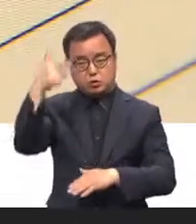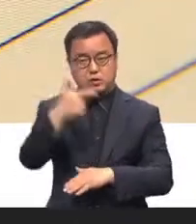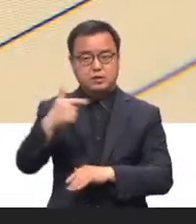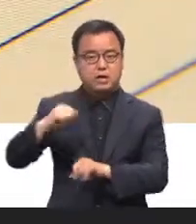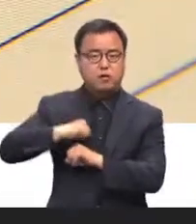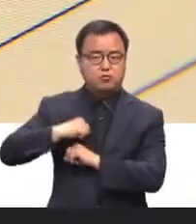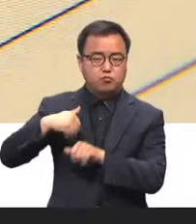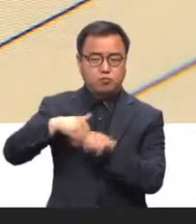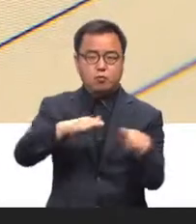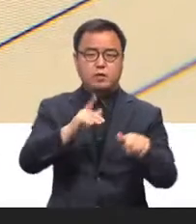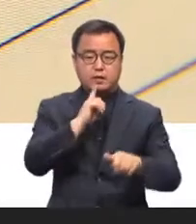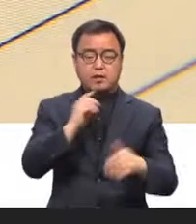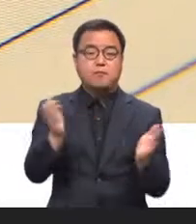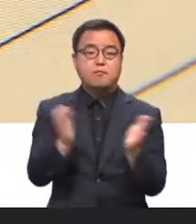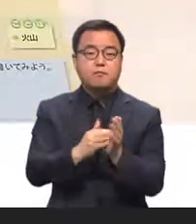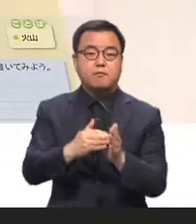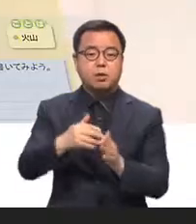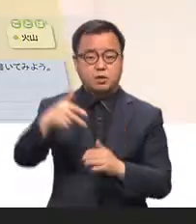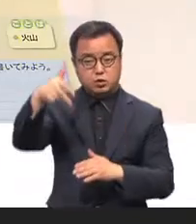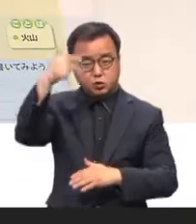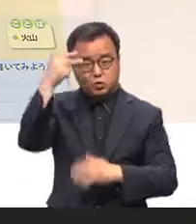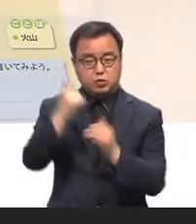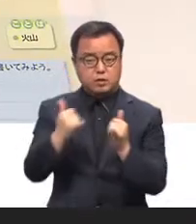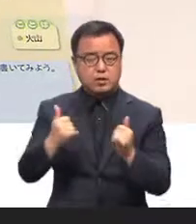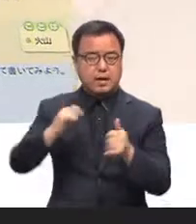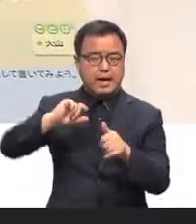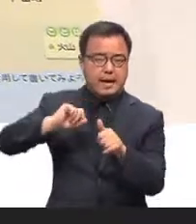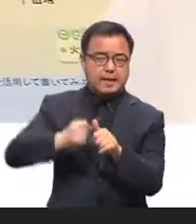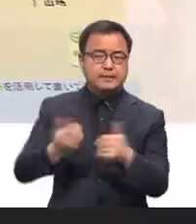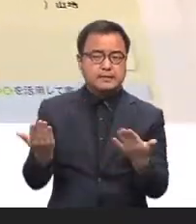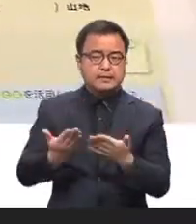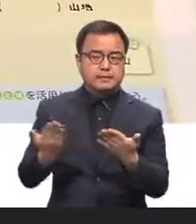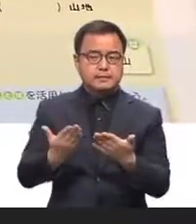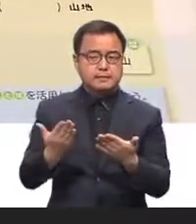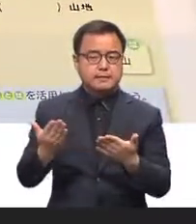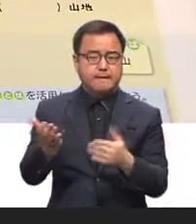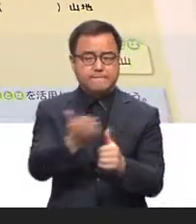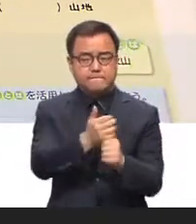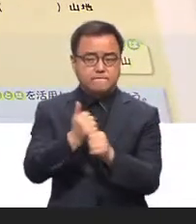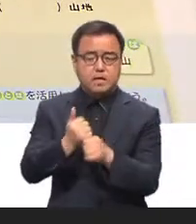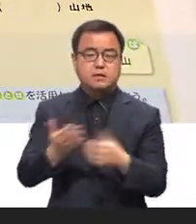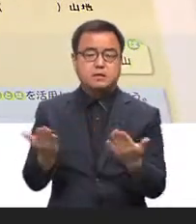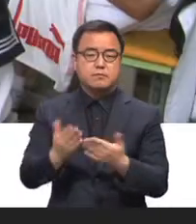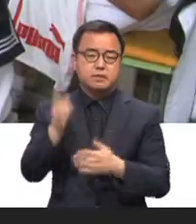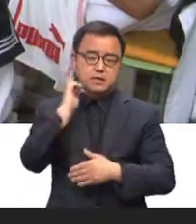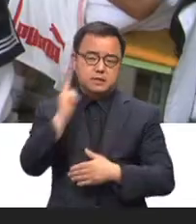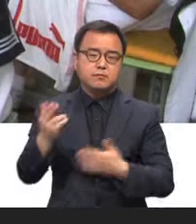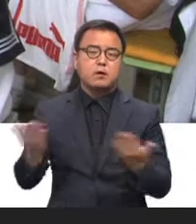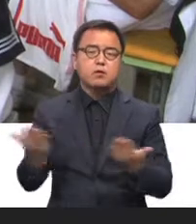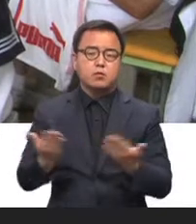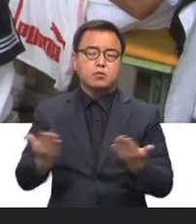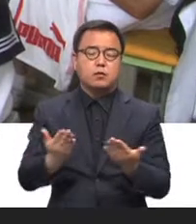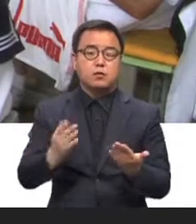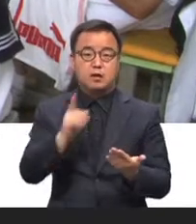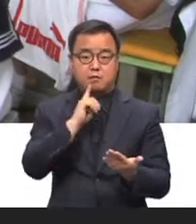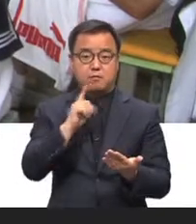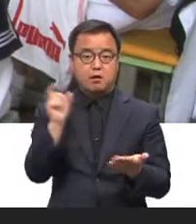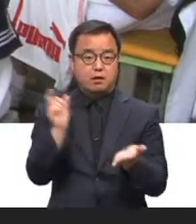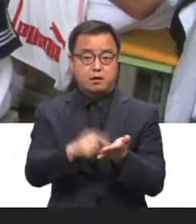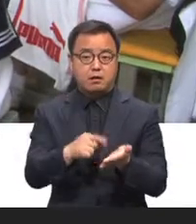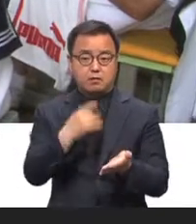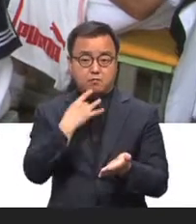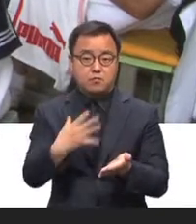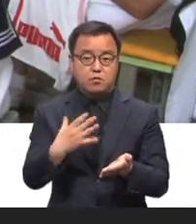뭐 아 조선인 강제동원 에 대해서 또 혹독한 노동을 하게 됐다 라고 만 표현했을 뿐 주체가